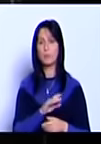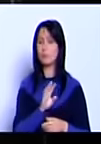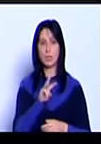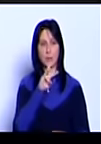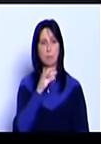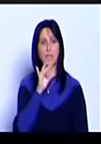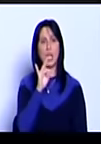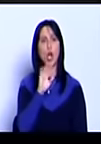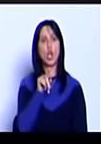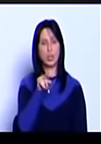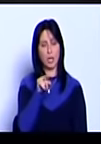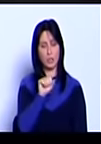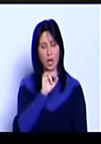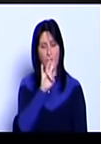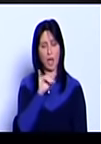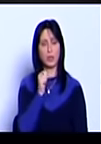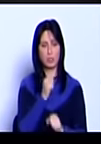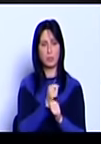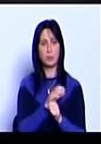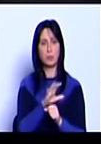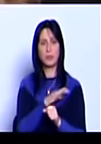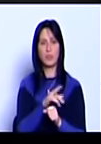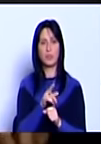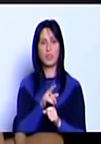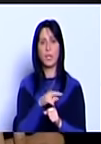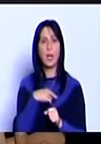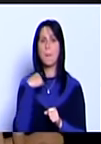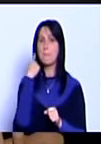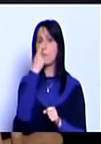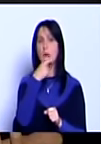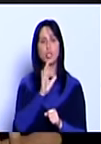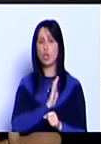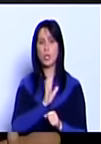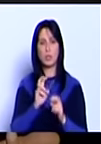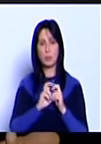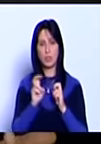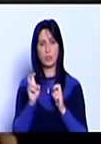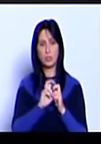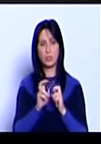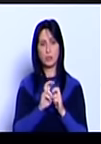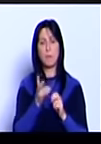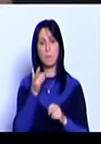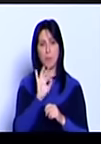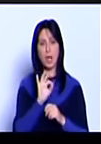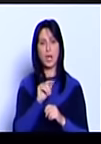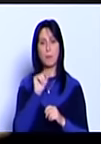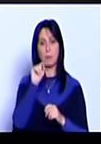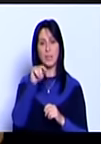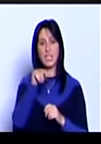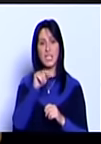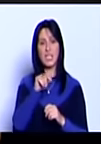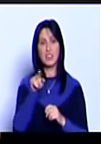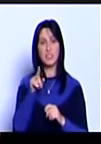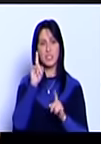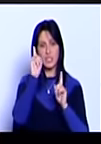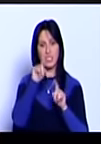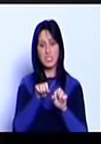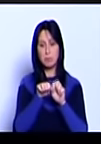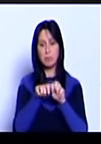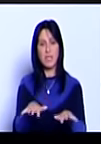მიროტაძეს, იანი მიროტაძეს, რომელიც არც მაჟორიტარი იყო ჭიათურის, მაგრამ იქაური ძირის და ფესვის